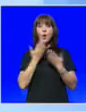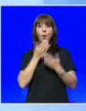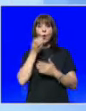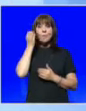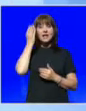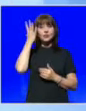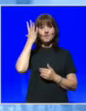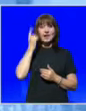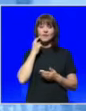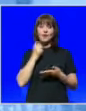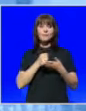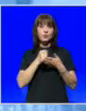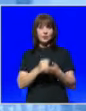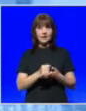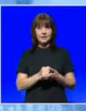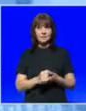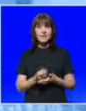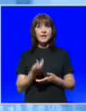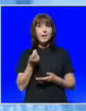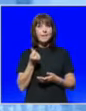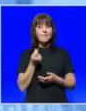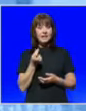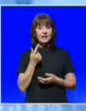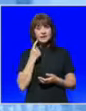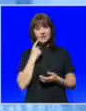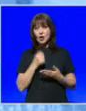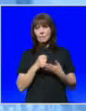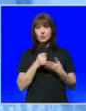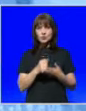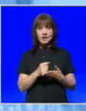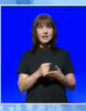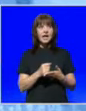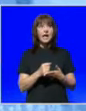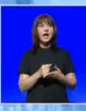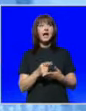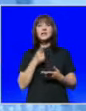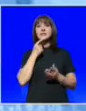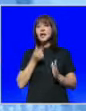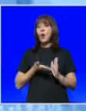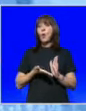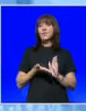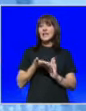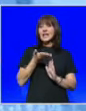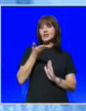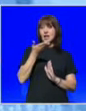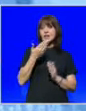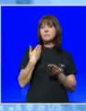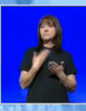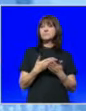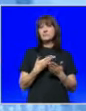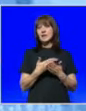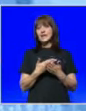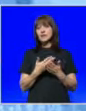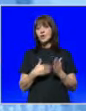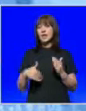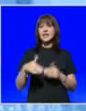бюджет? Парите за образование в бюджета за 2023 година са увеличени с близо,